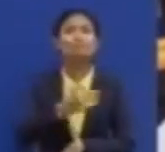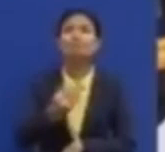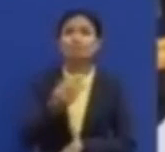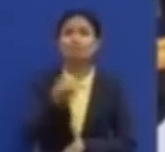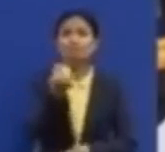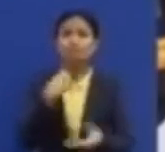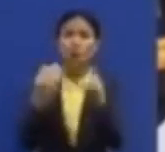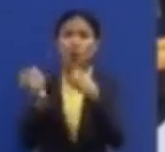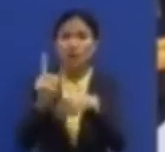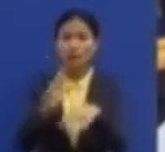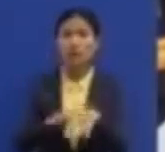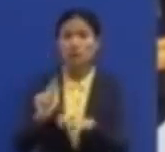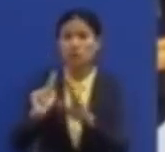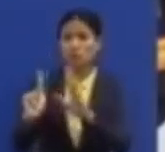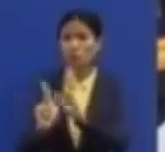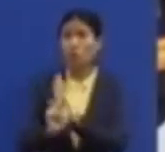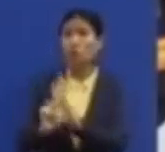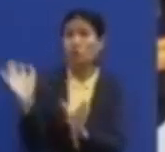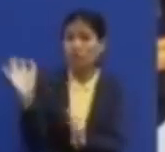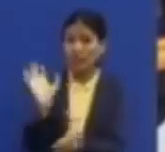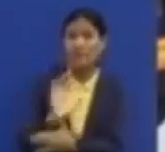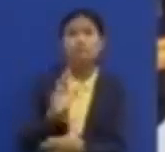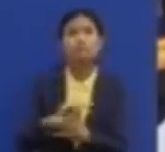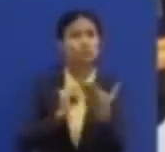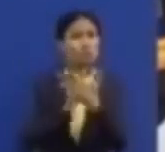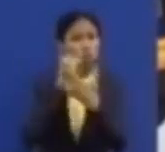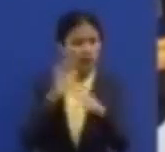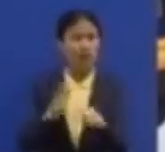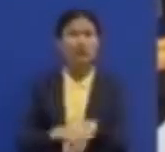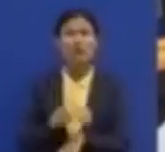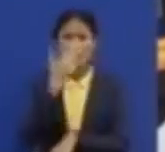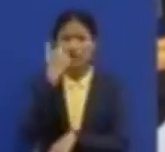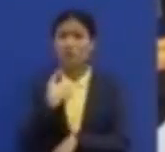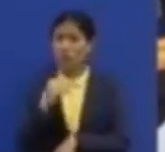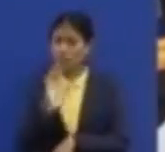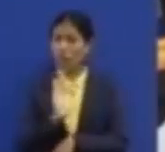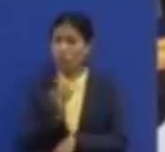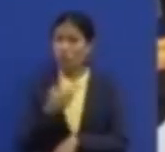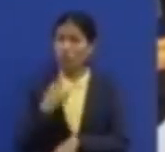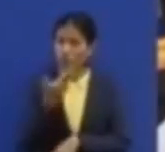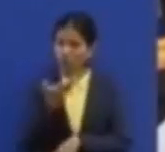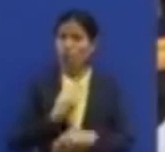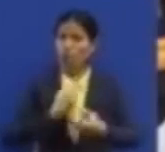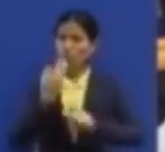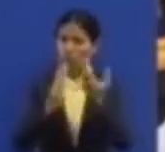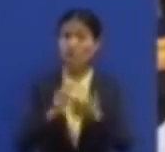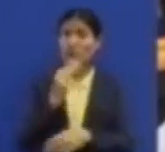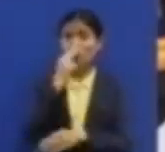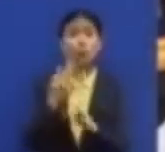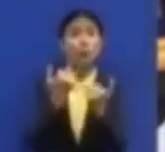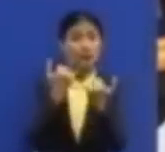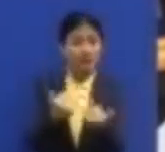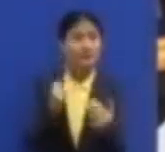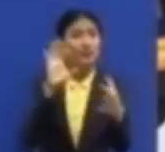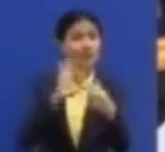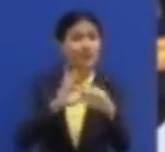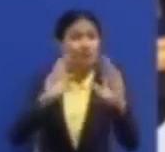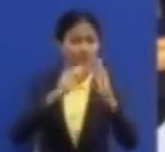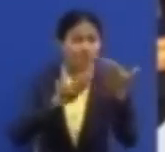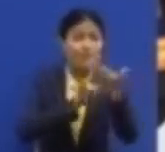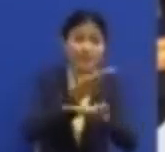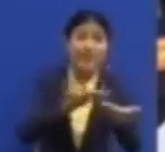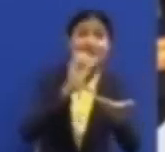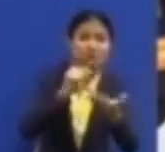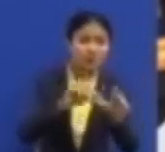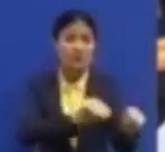จฉัยนะครับการเลื่อนวาระการเลื่อนเสนอยติเพื่อเลื่อนการพิจารณาเนี่ยนะครับจำเป็นต้องเข้าระเบียบวาระการประชุมก่อนหรือ